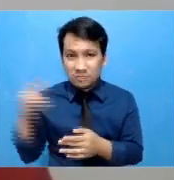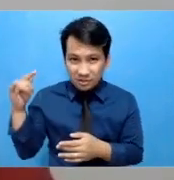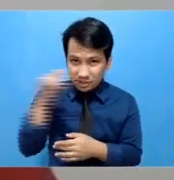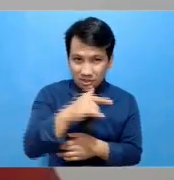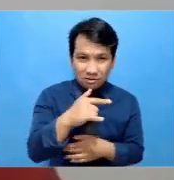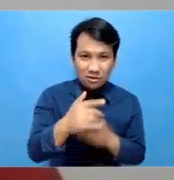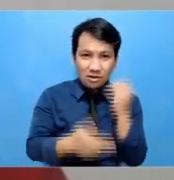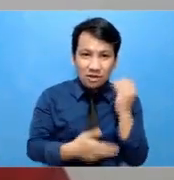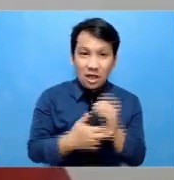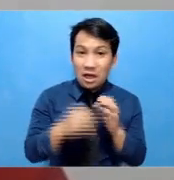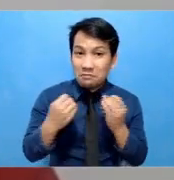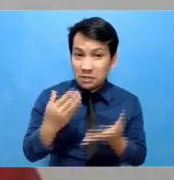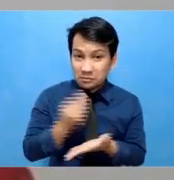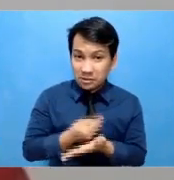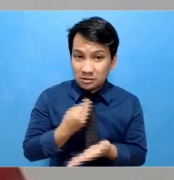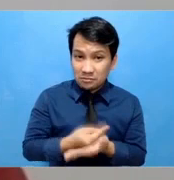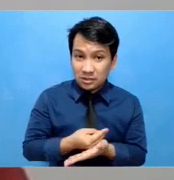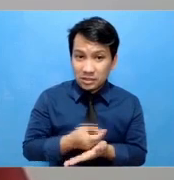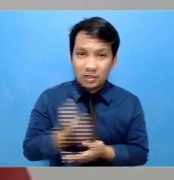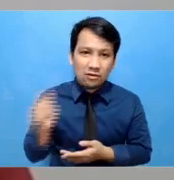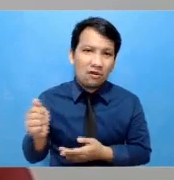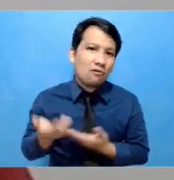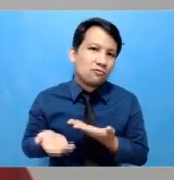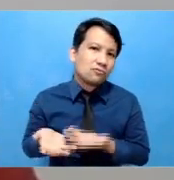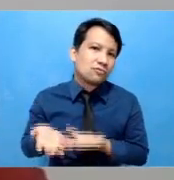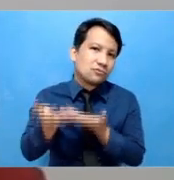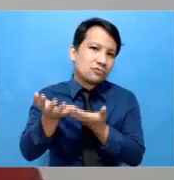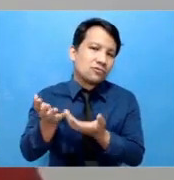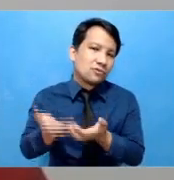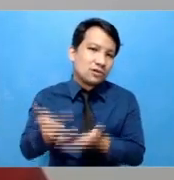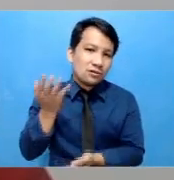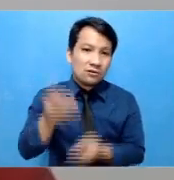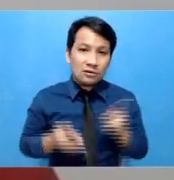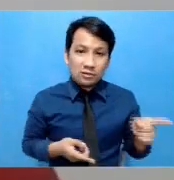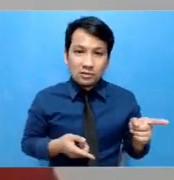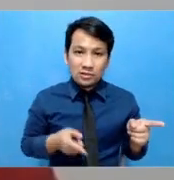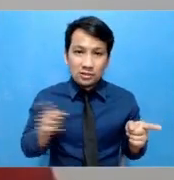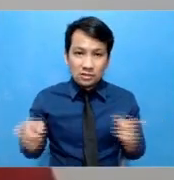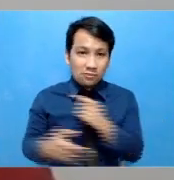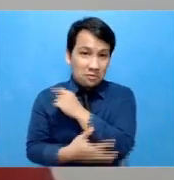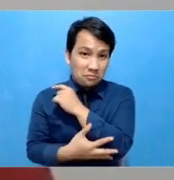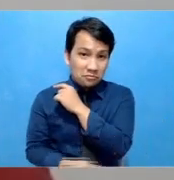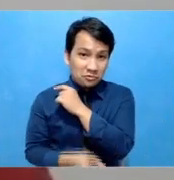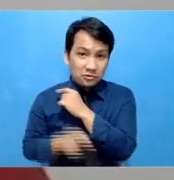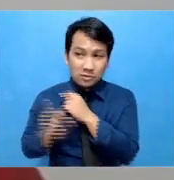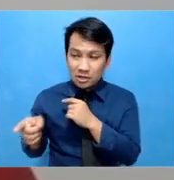kung yung maraming kang pera, lamang na lamang ka na. Ngayon, yung kalaban mong pobre, halimbawa,